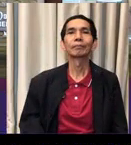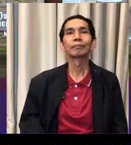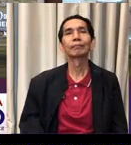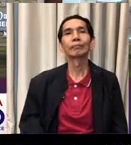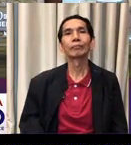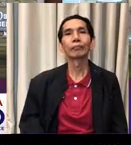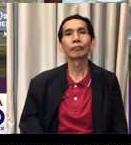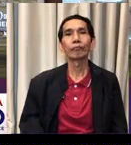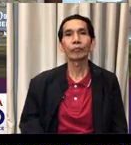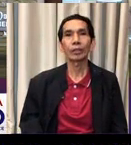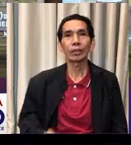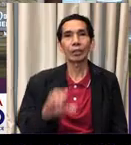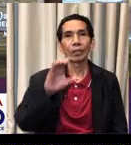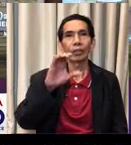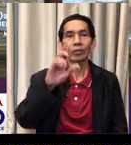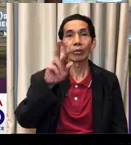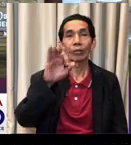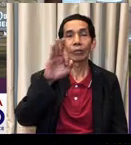Yung curfew.